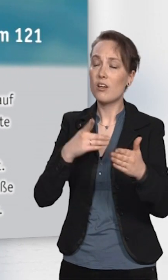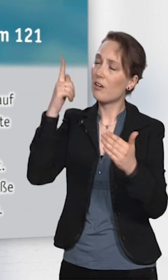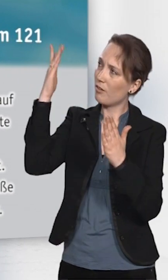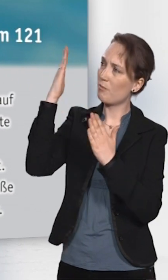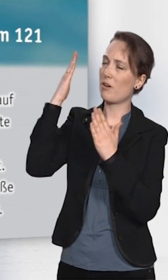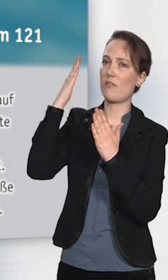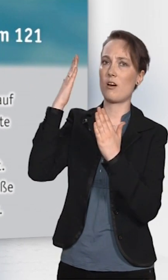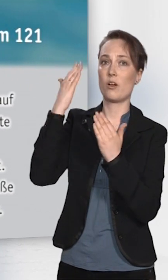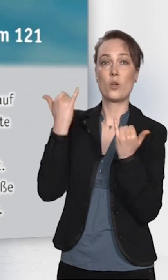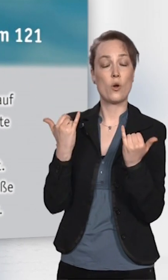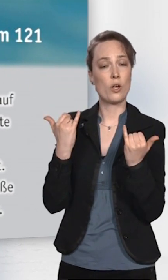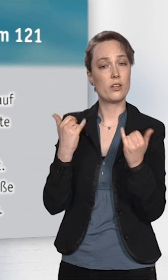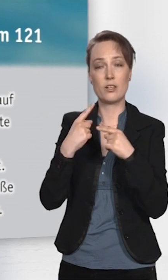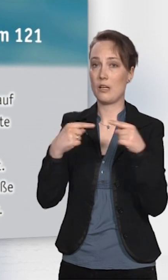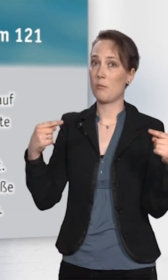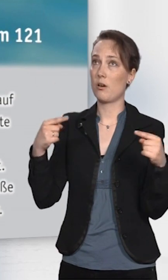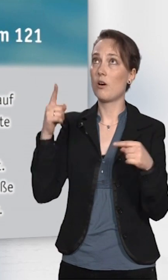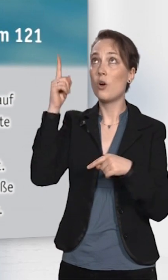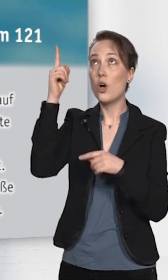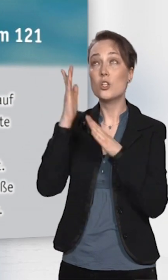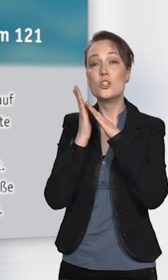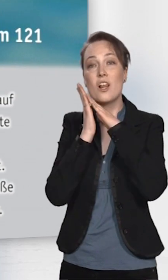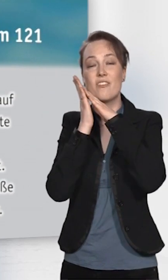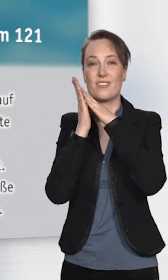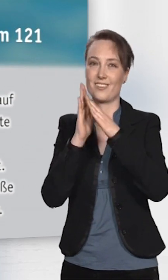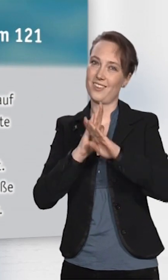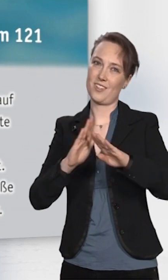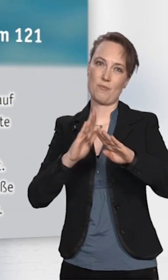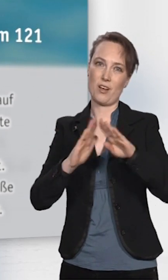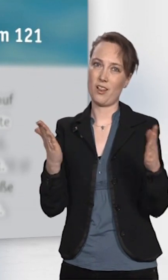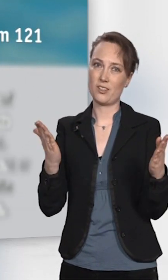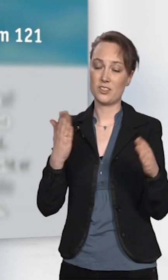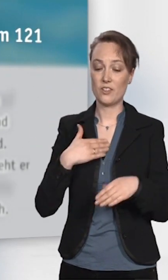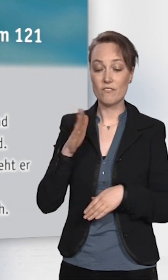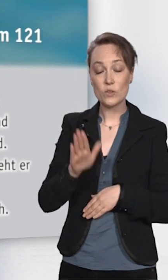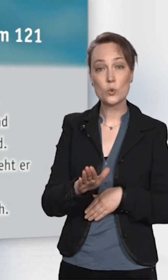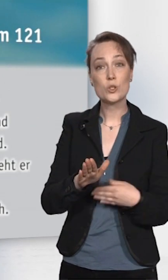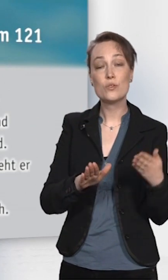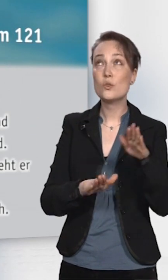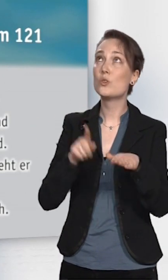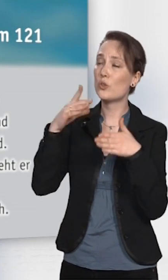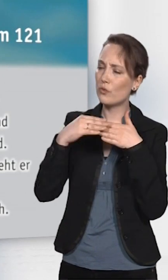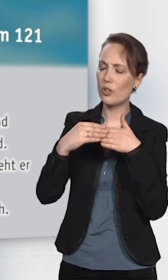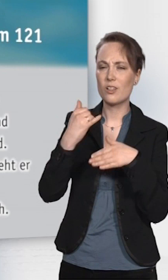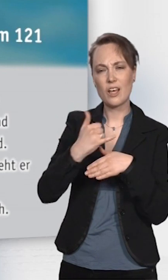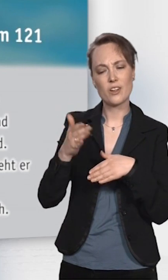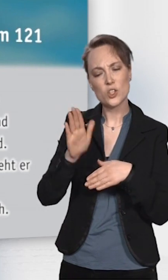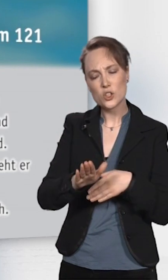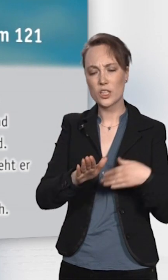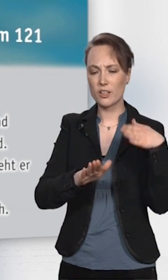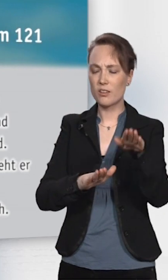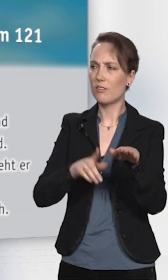immer. Gott schläft nicht. Er führt meine Füße bei jedem Schritt. Er ist bei mir wie mein